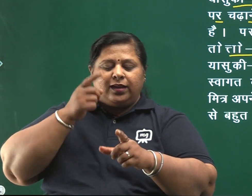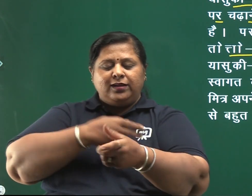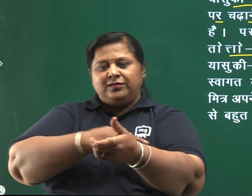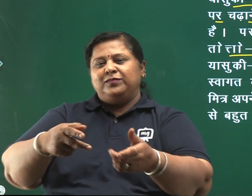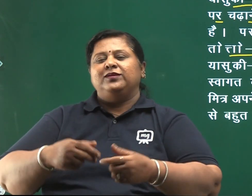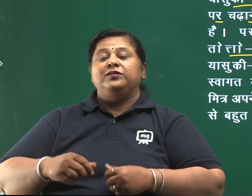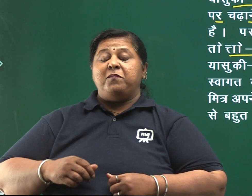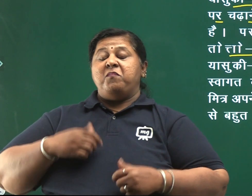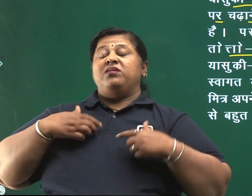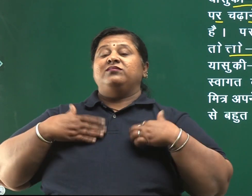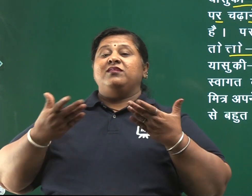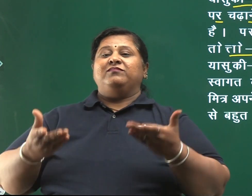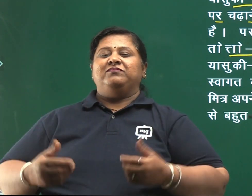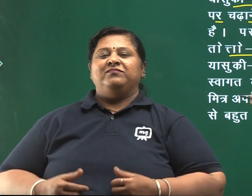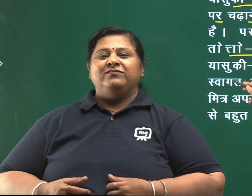सम्मान से